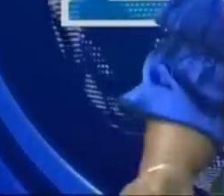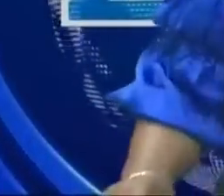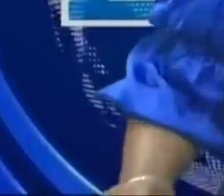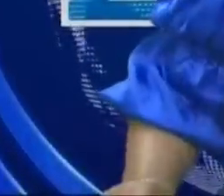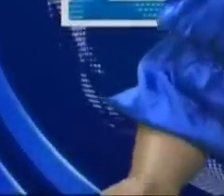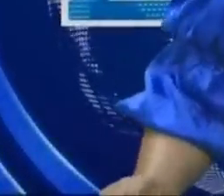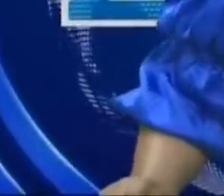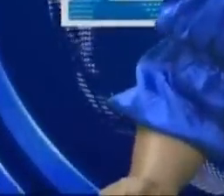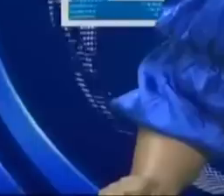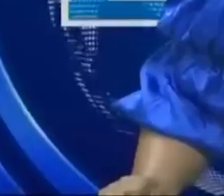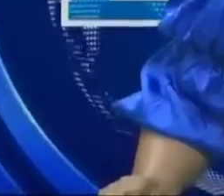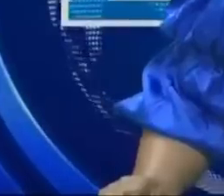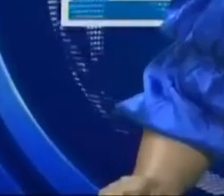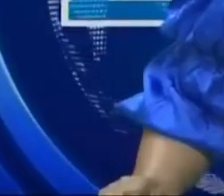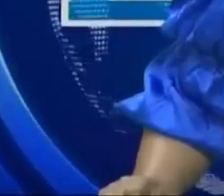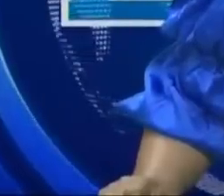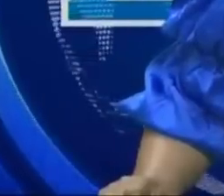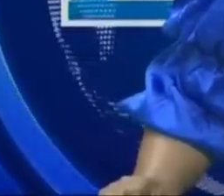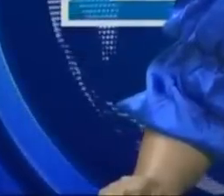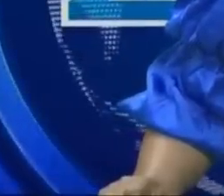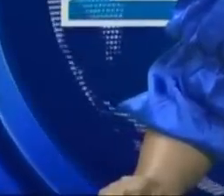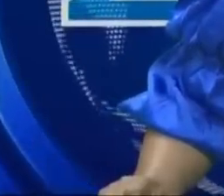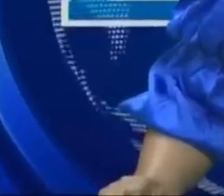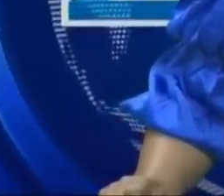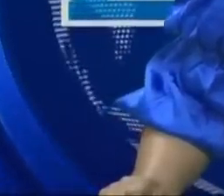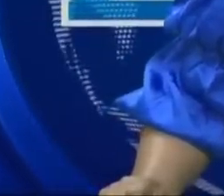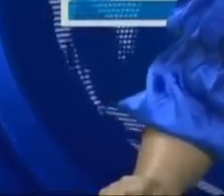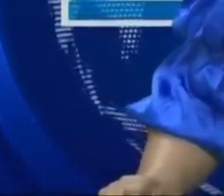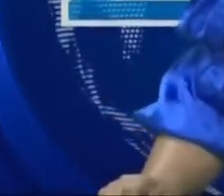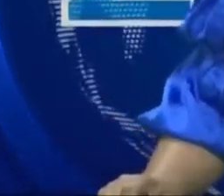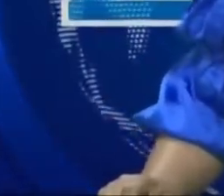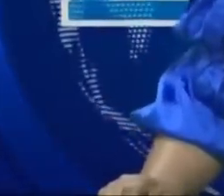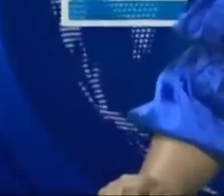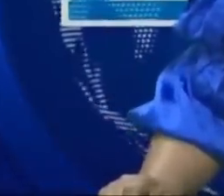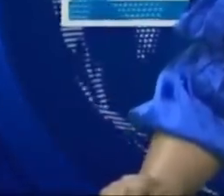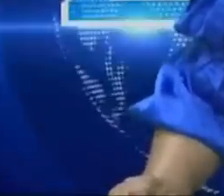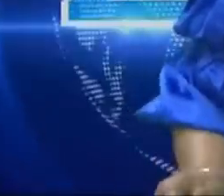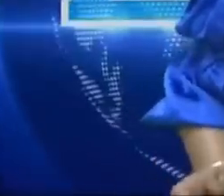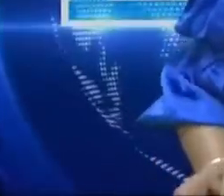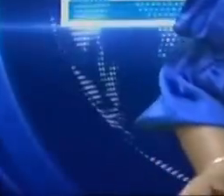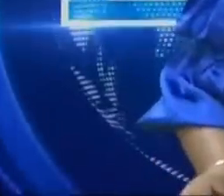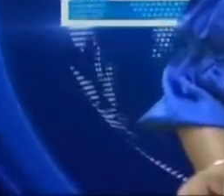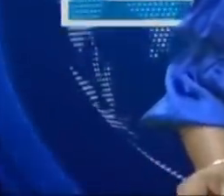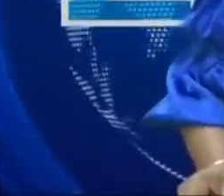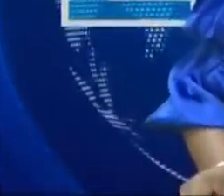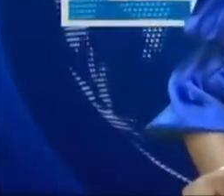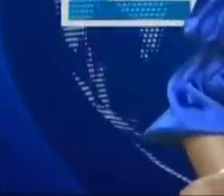demain à 20h avec le même plaisir. Au revoir et très bonne suite de programme sur la chaîne nationale.